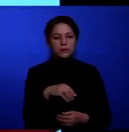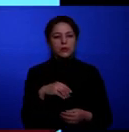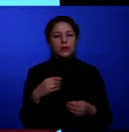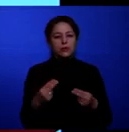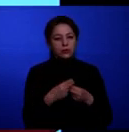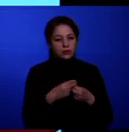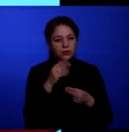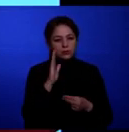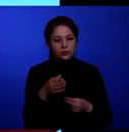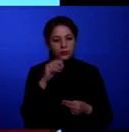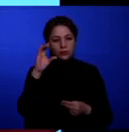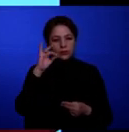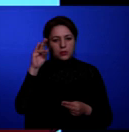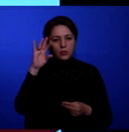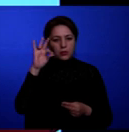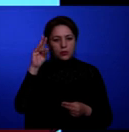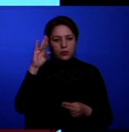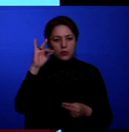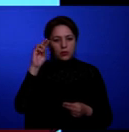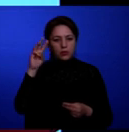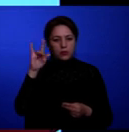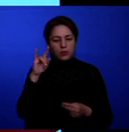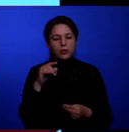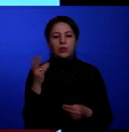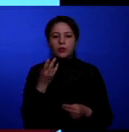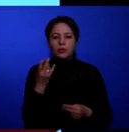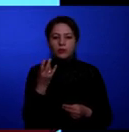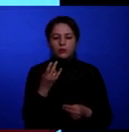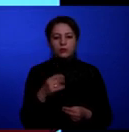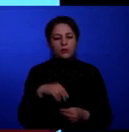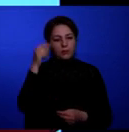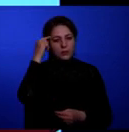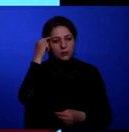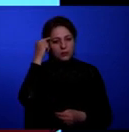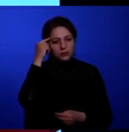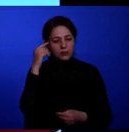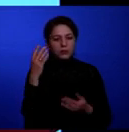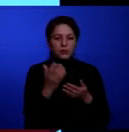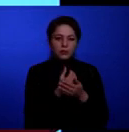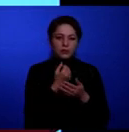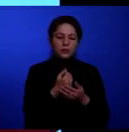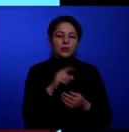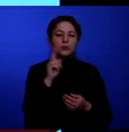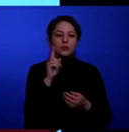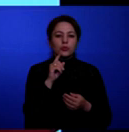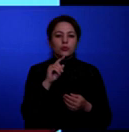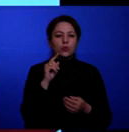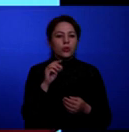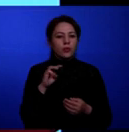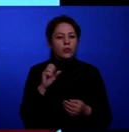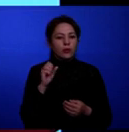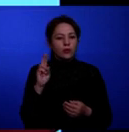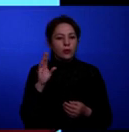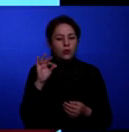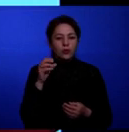но вам нужно подумать и догадаться предположить что же такое синонимы для чего